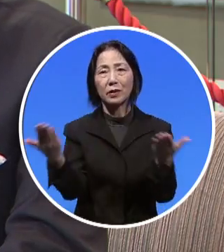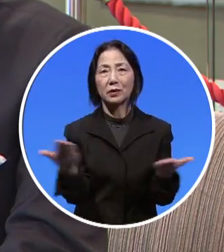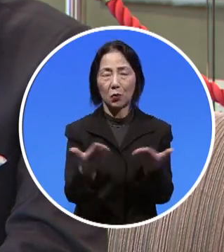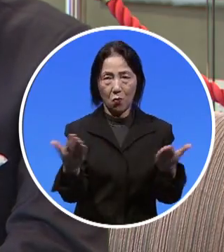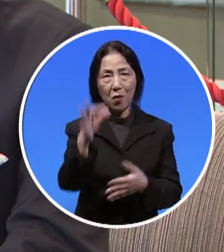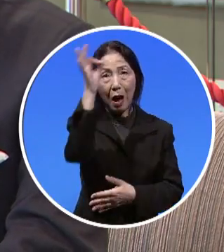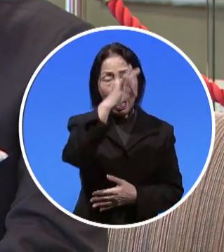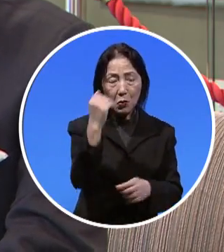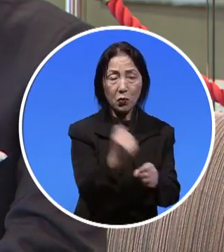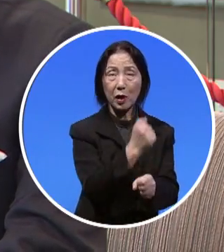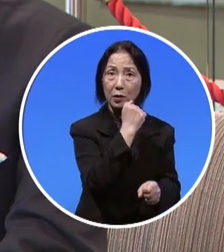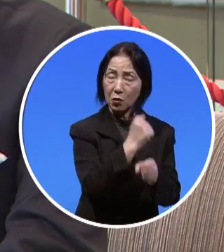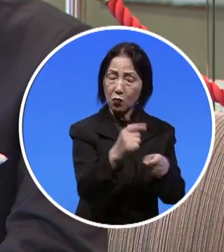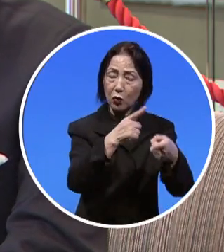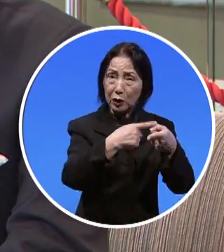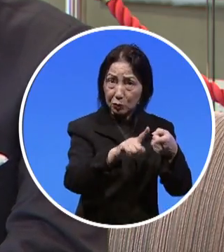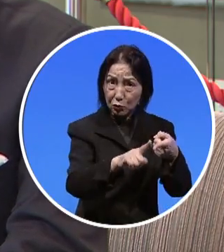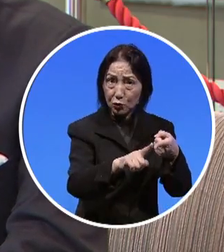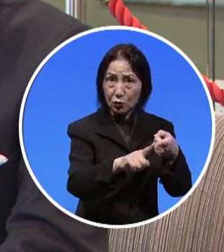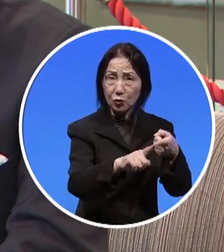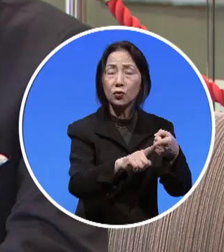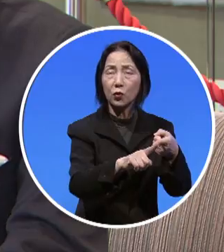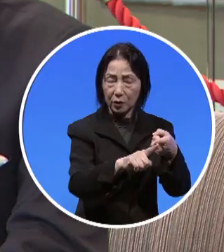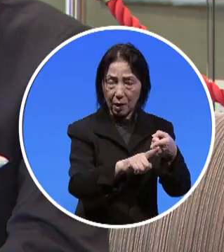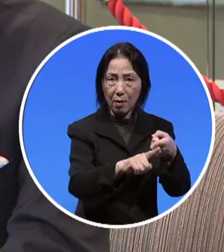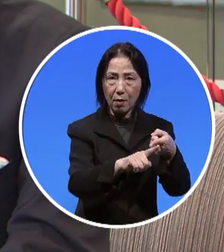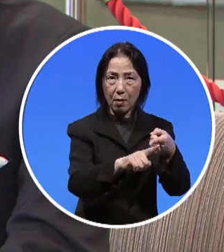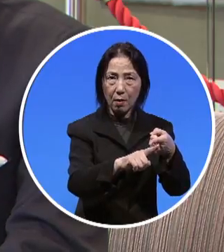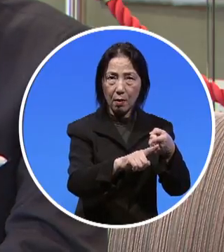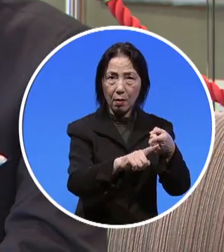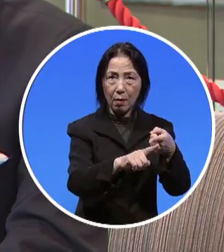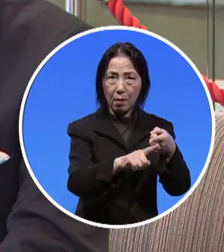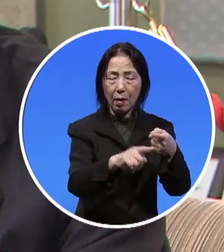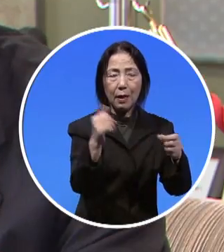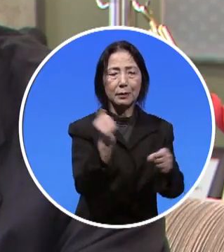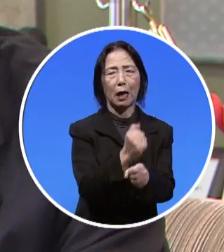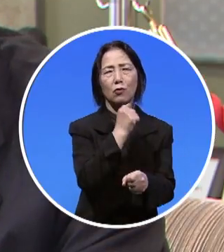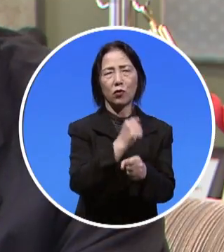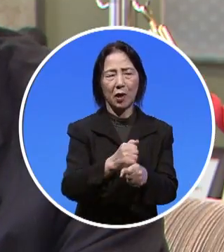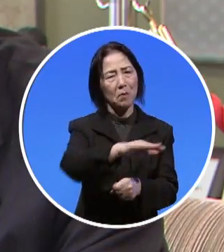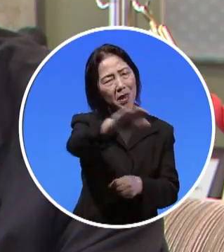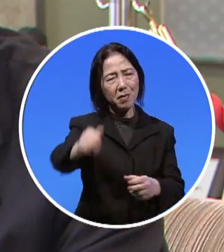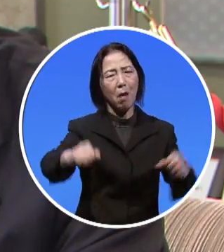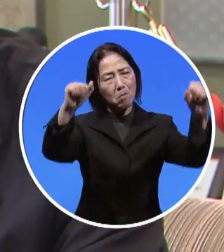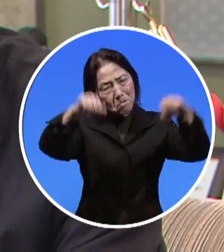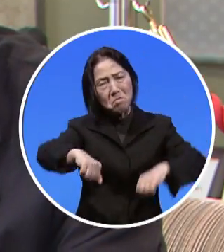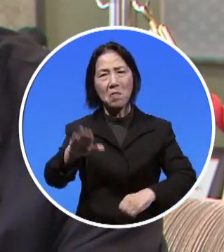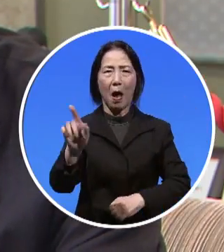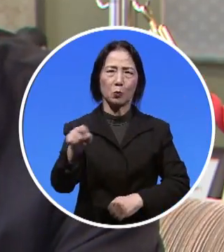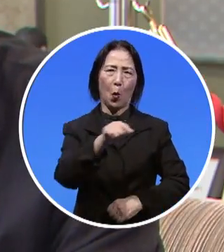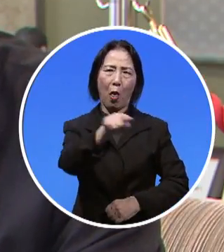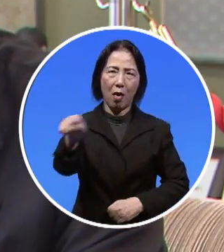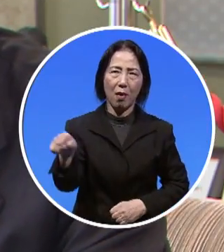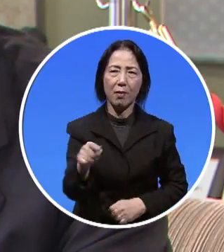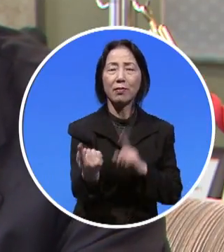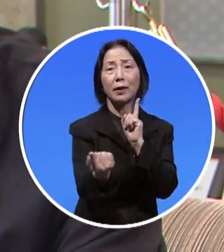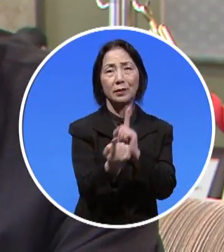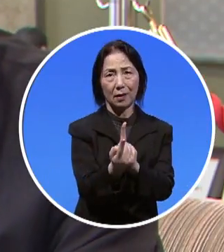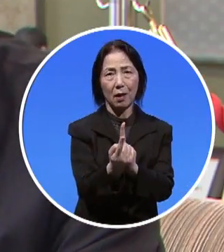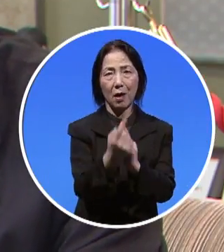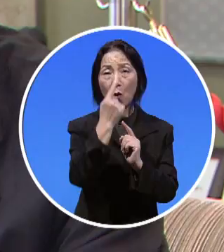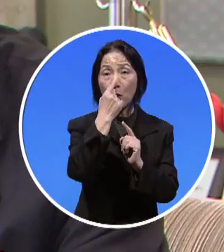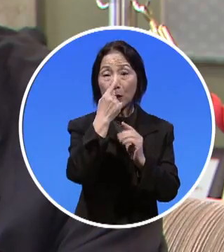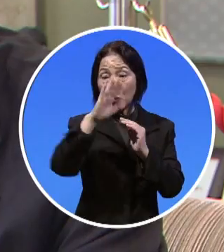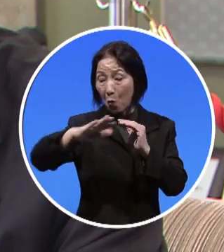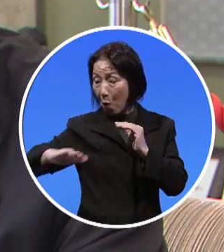旅館業が観光産業の一部としてですねまあ産業として認知されたことに